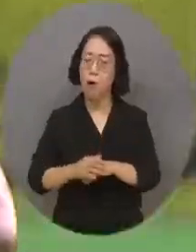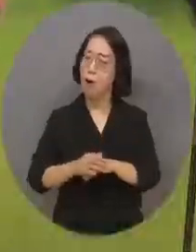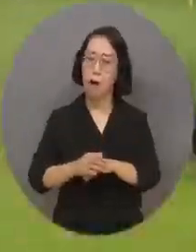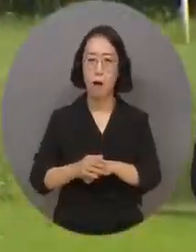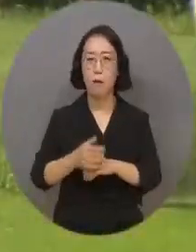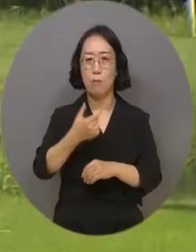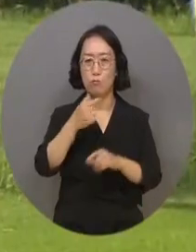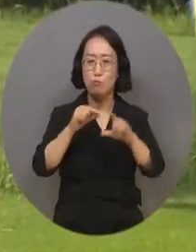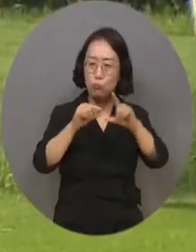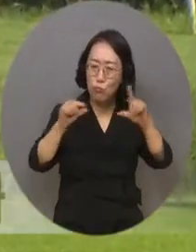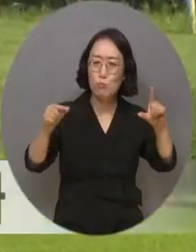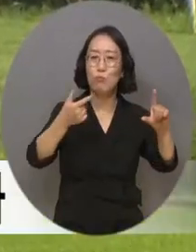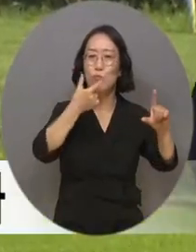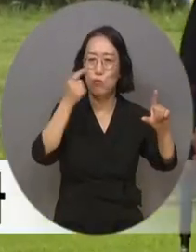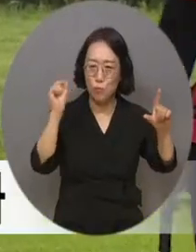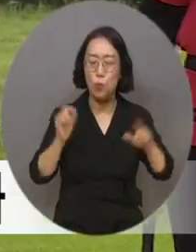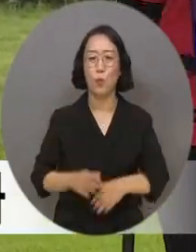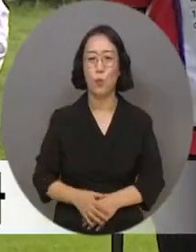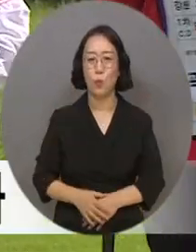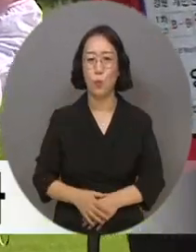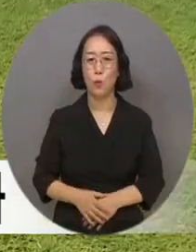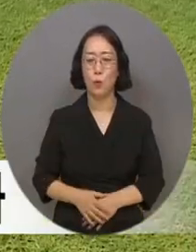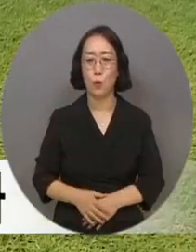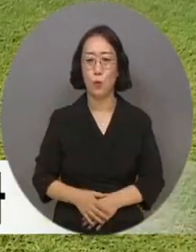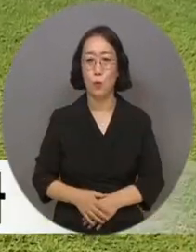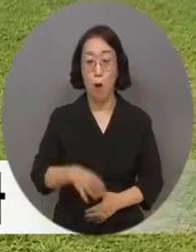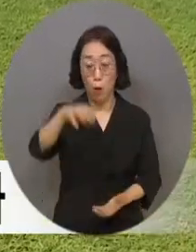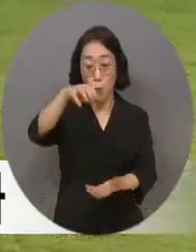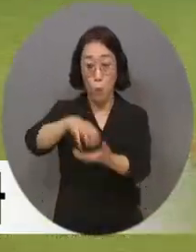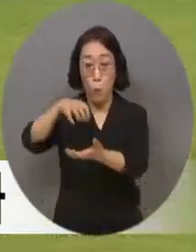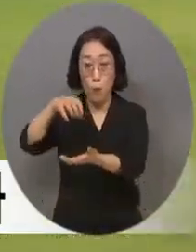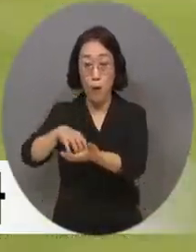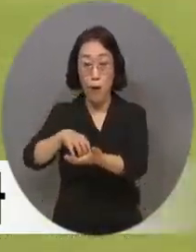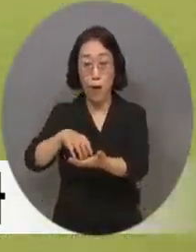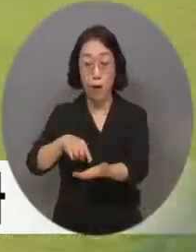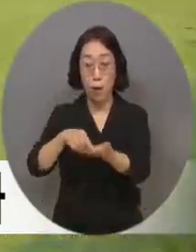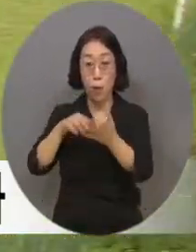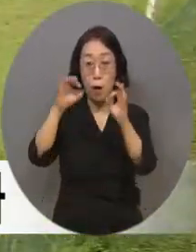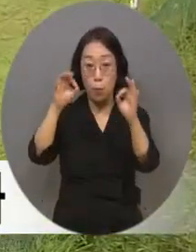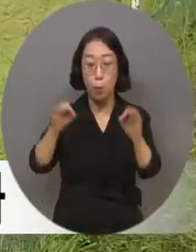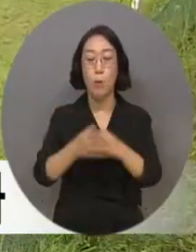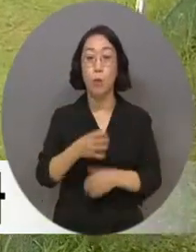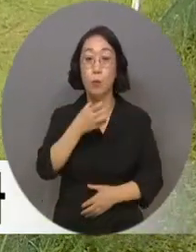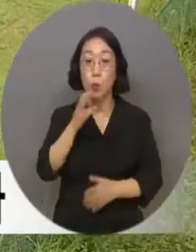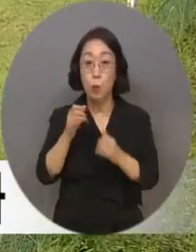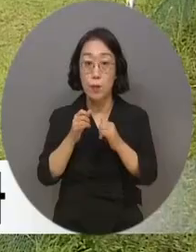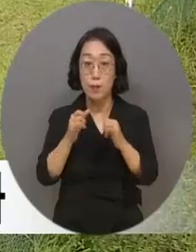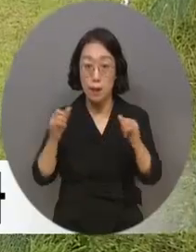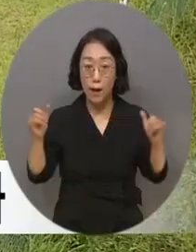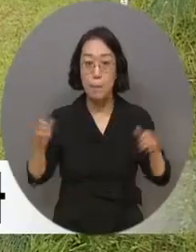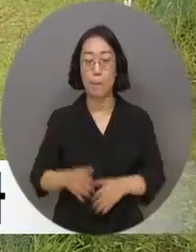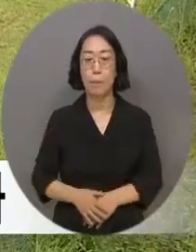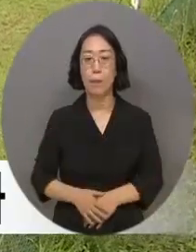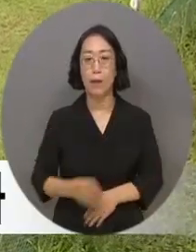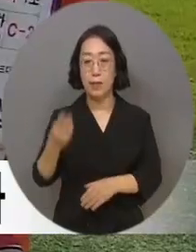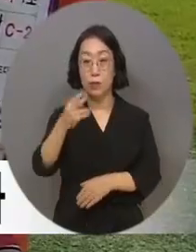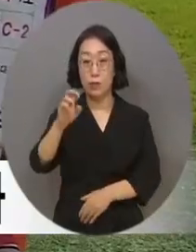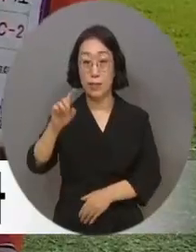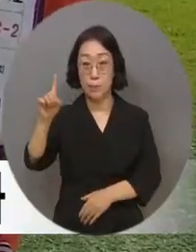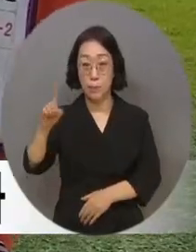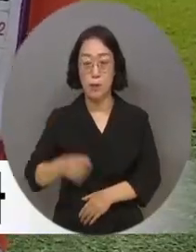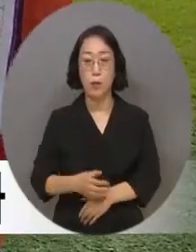참여율을 보이고 있습니다. 통계청에서 발표한 2022 고령자 통계에 따르면 2021년 65세